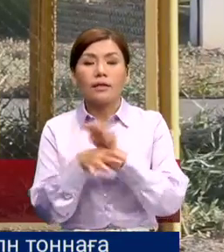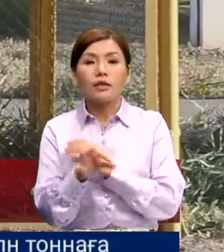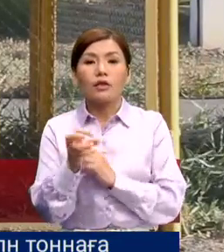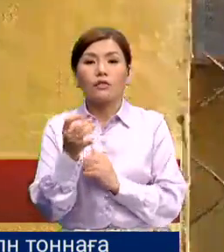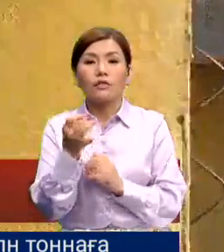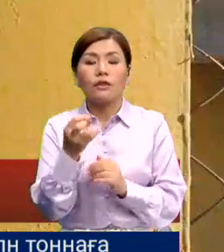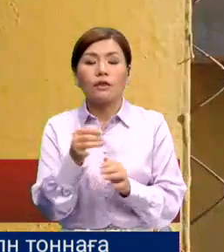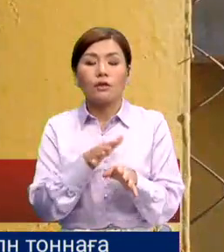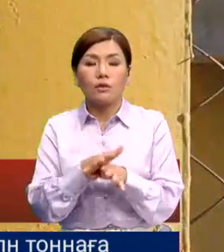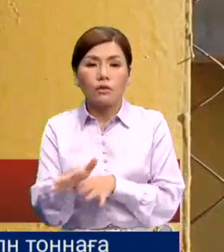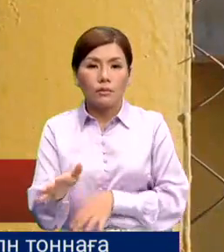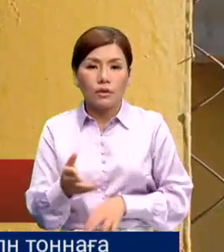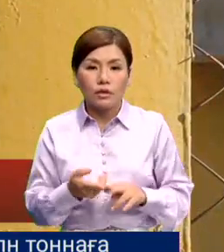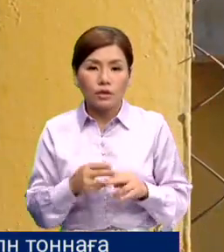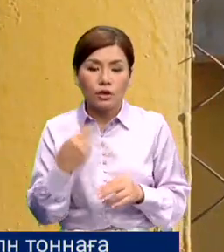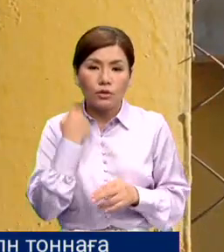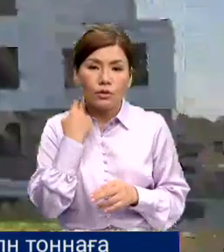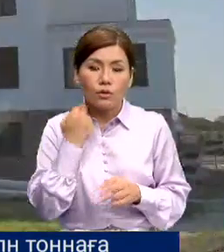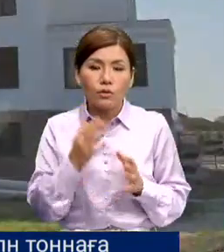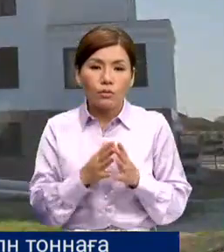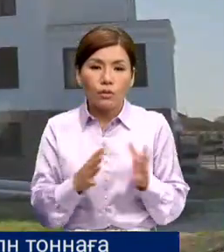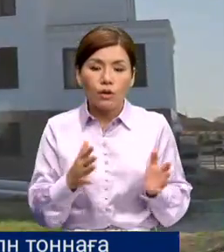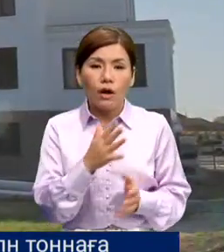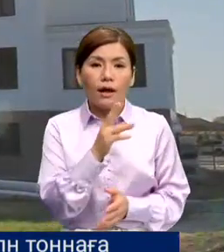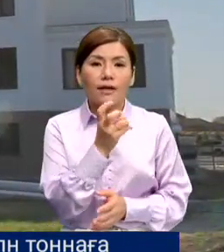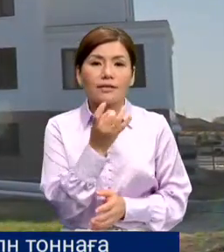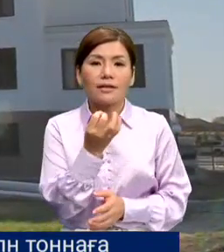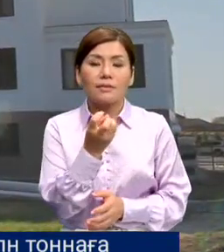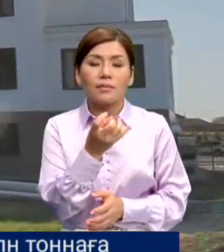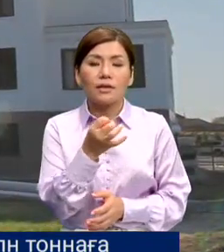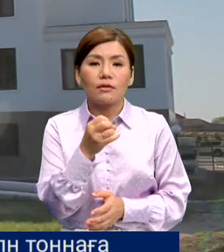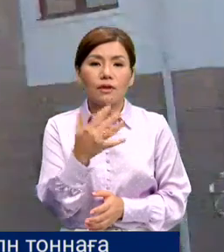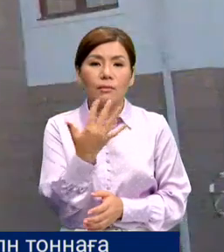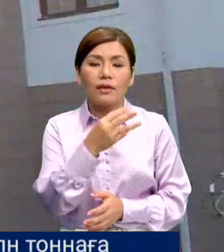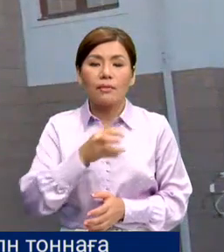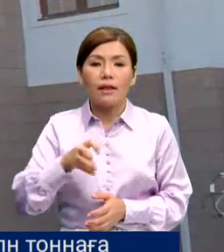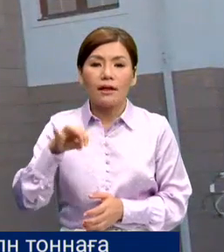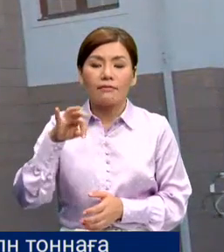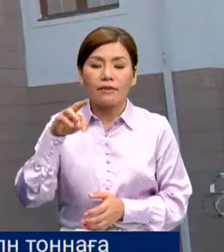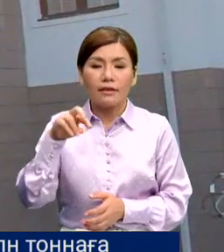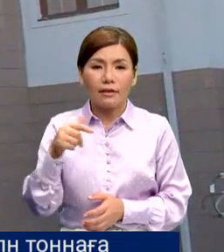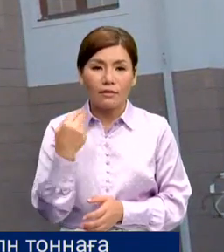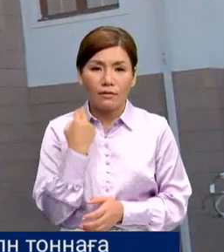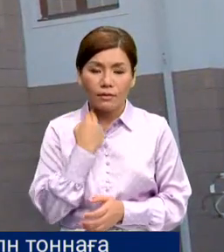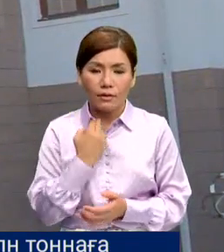топливо. Больше всего задолженности перед Казтрансгаз и МАК – почти 5 миллиардов тенге.